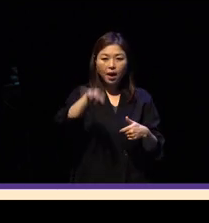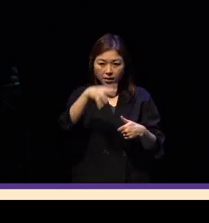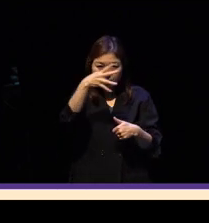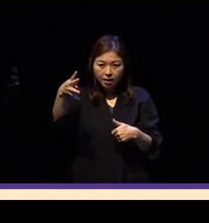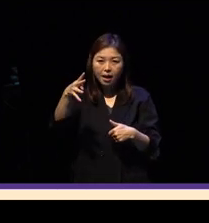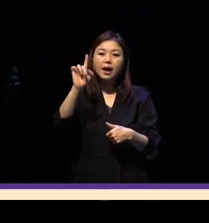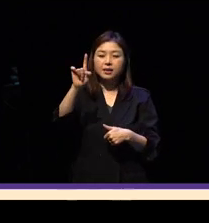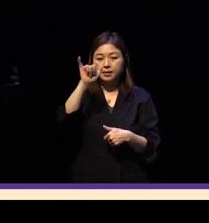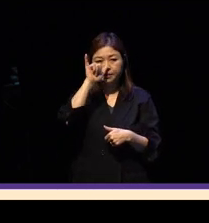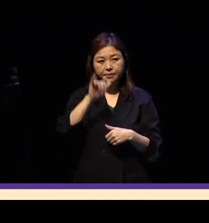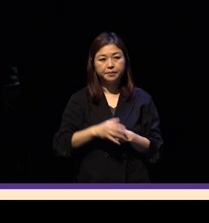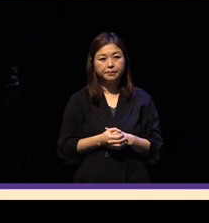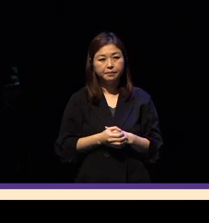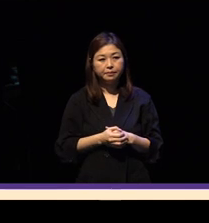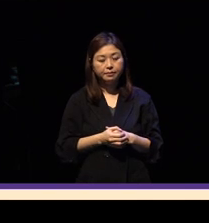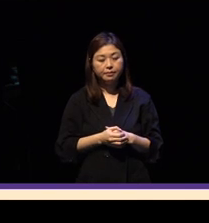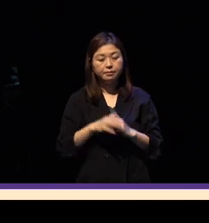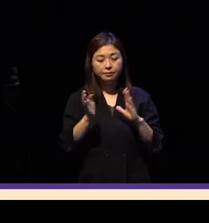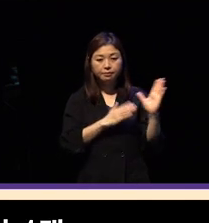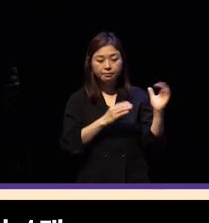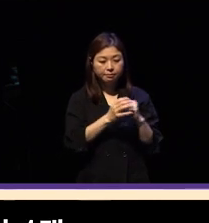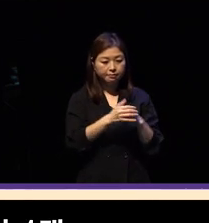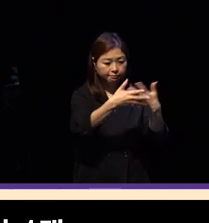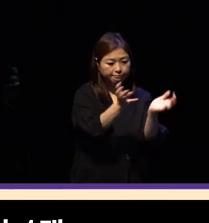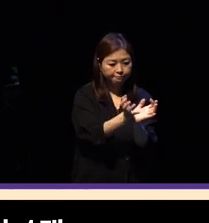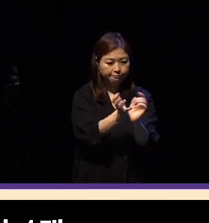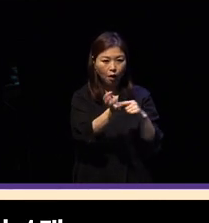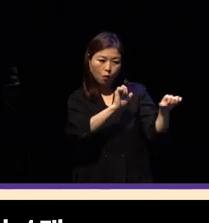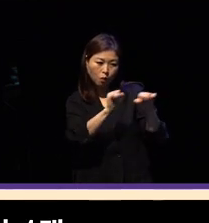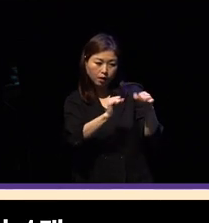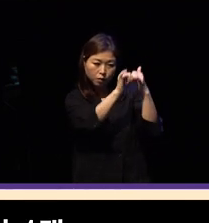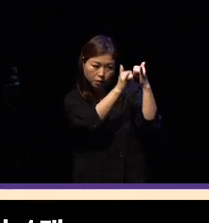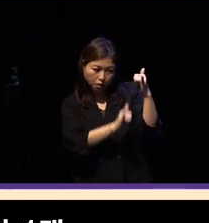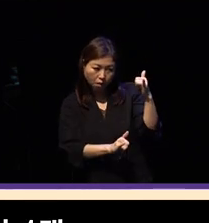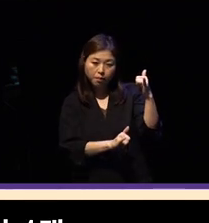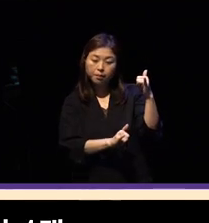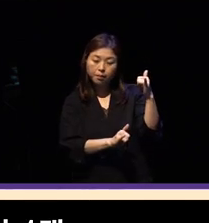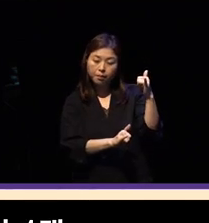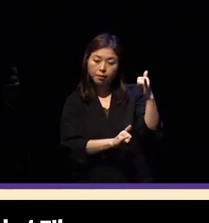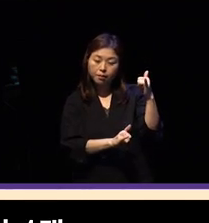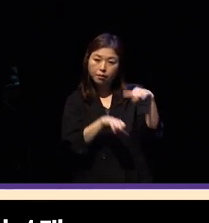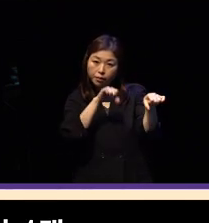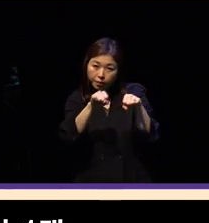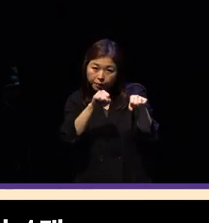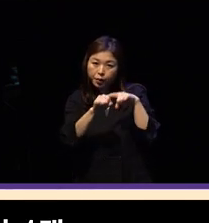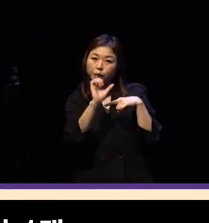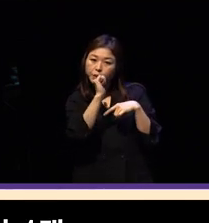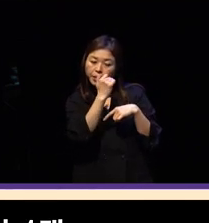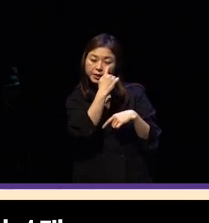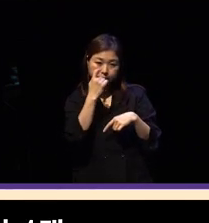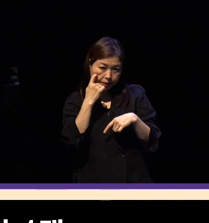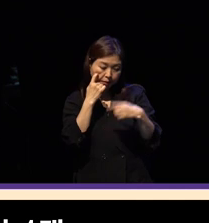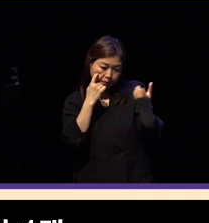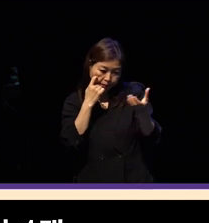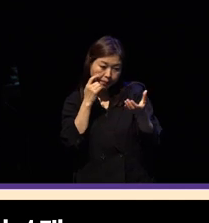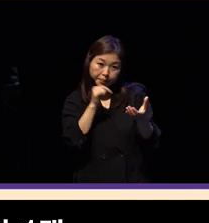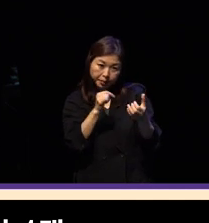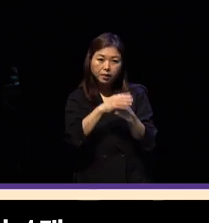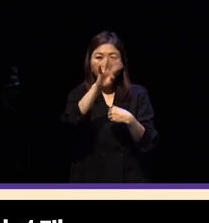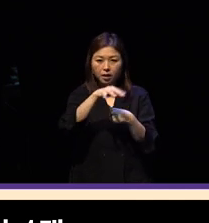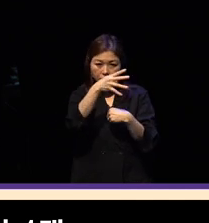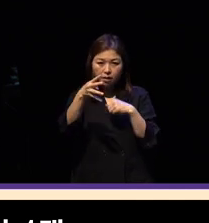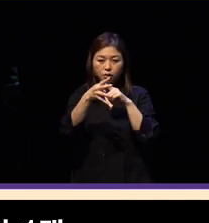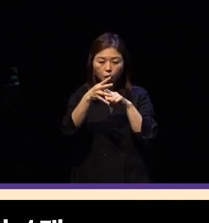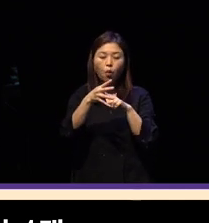개, 그리고 그 단체의 활동 이력과 활동 이력을 소개하고 증빙하는 자료가 엑셀로 또